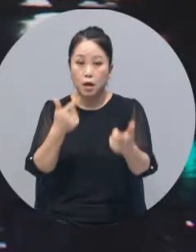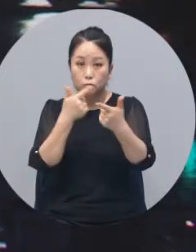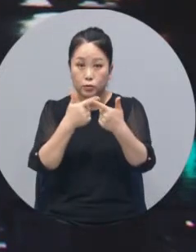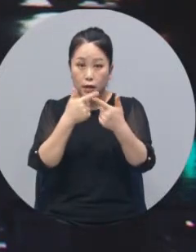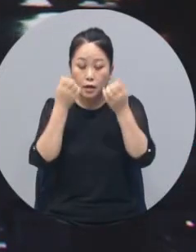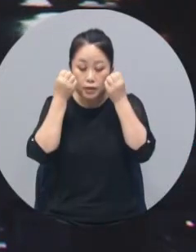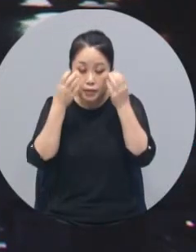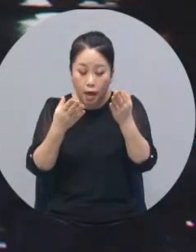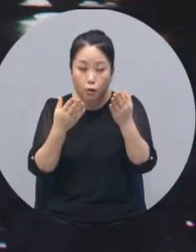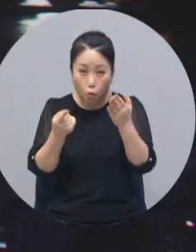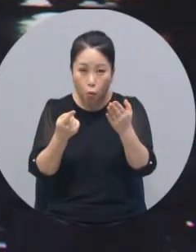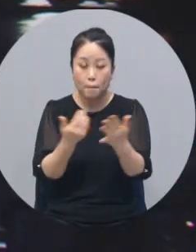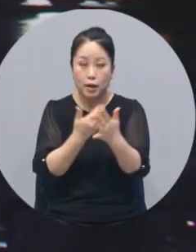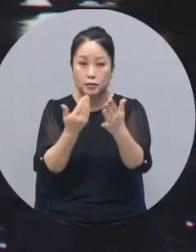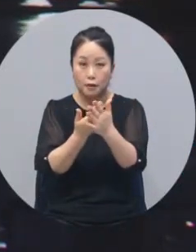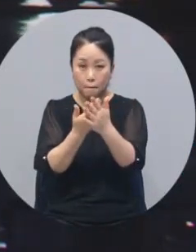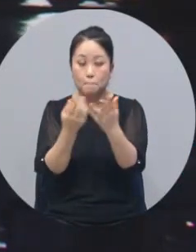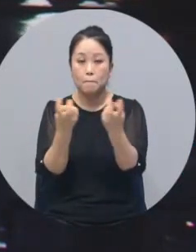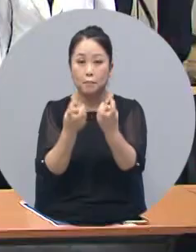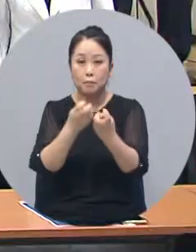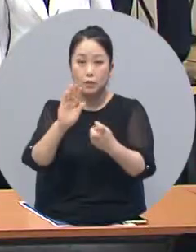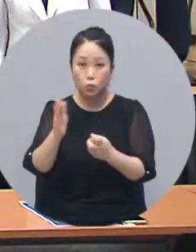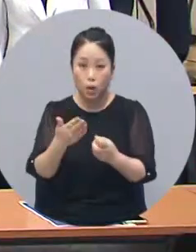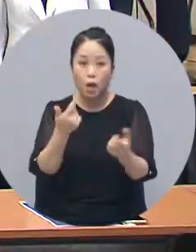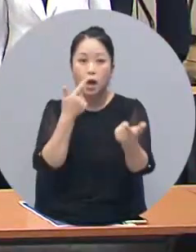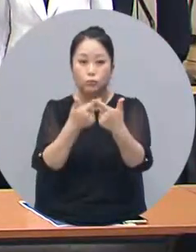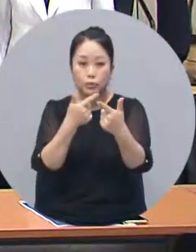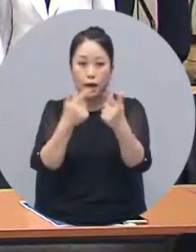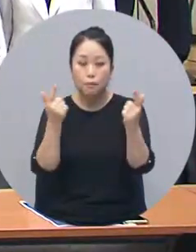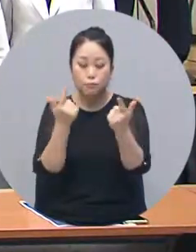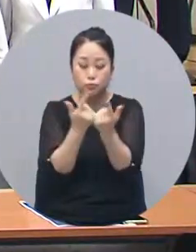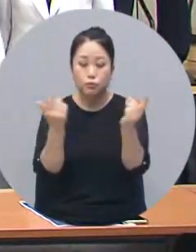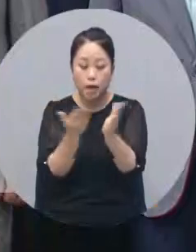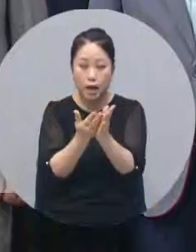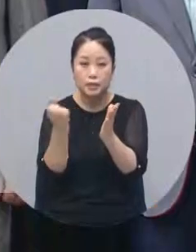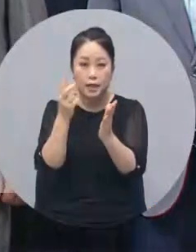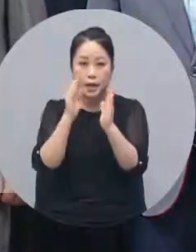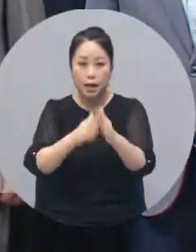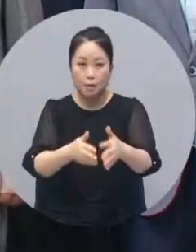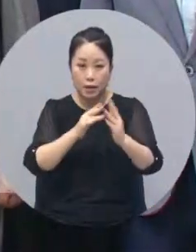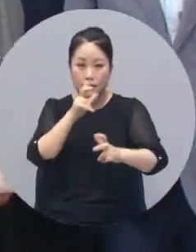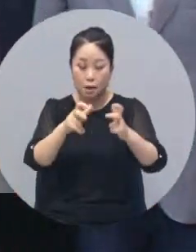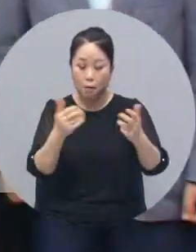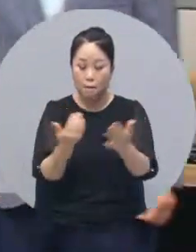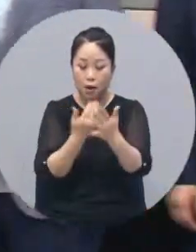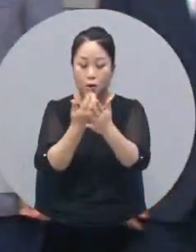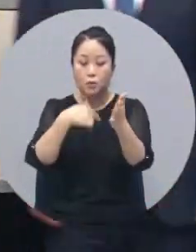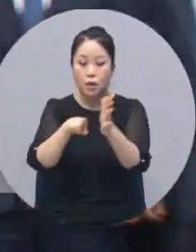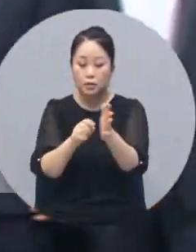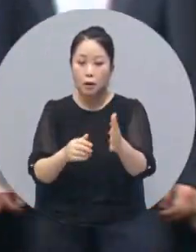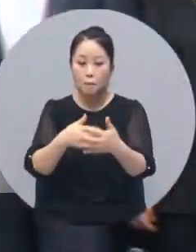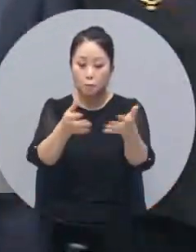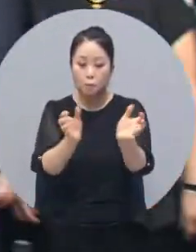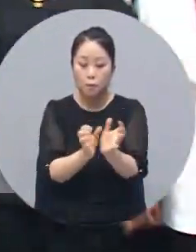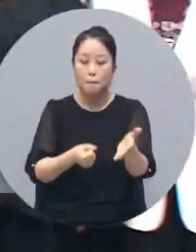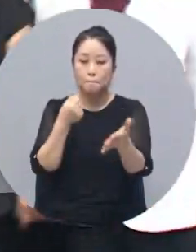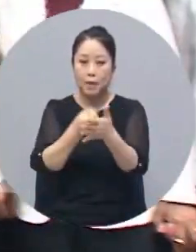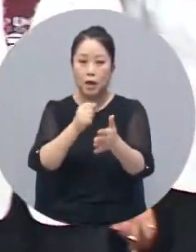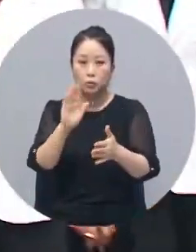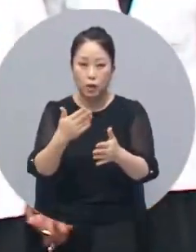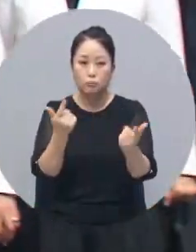부산의 새 활로가 될 부산항 북항 재개발 사업의 활성화를 위해 결성된 북항 미래 포럼이 오늘 부산항